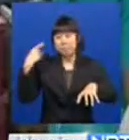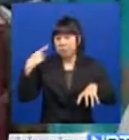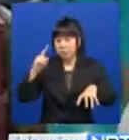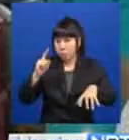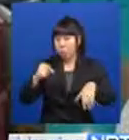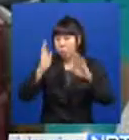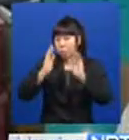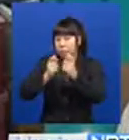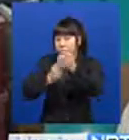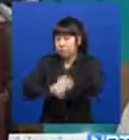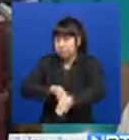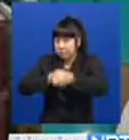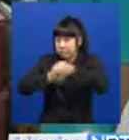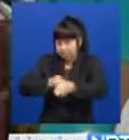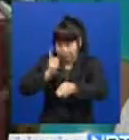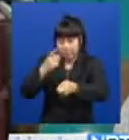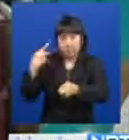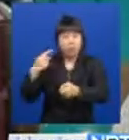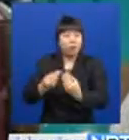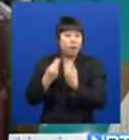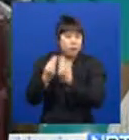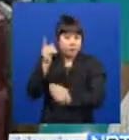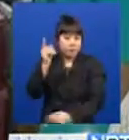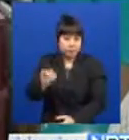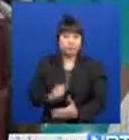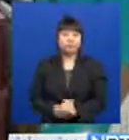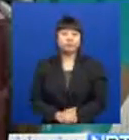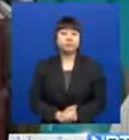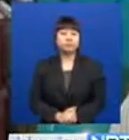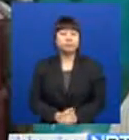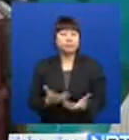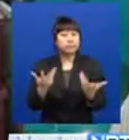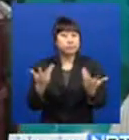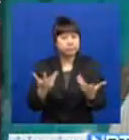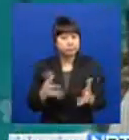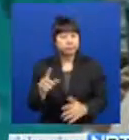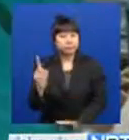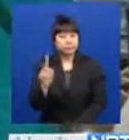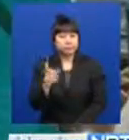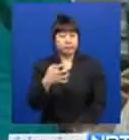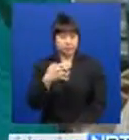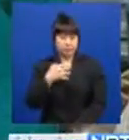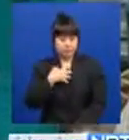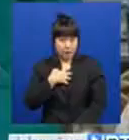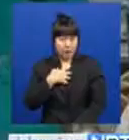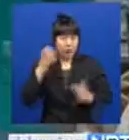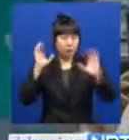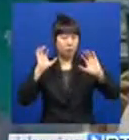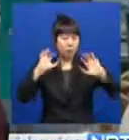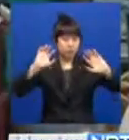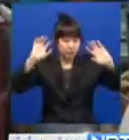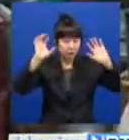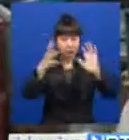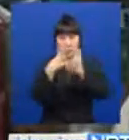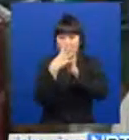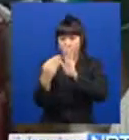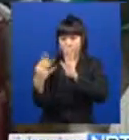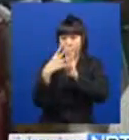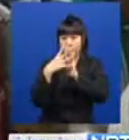พี่น้องเกษตรกรชาวสวนมากขึ้นครับแล้วก็อีกอย่างหนึ่งก็อยากจะให้ส่วนราชการนี้ได้อบร